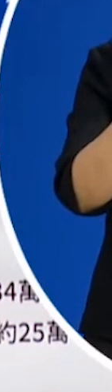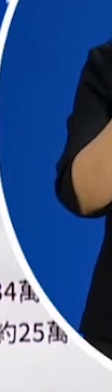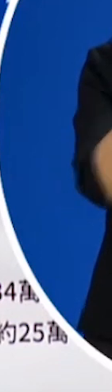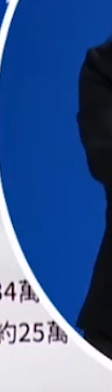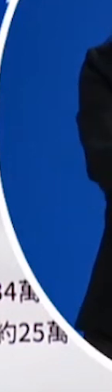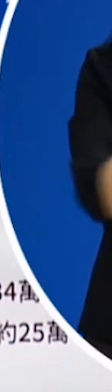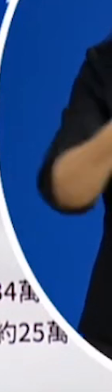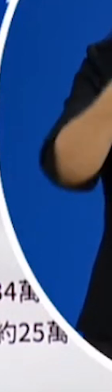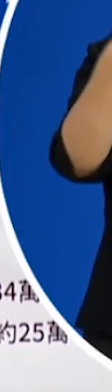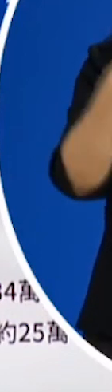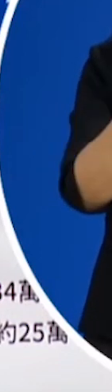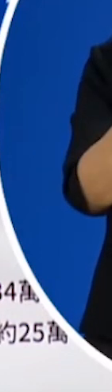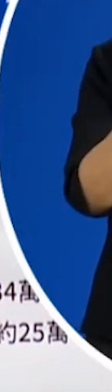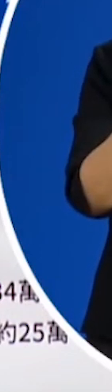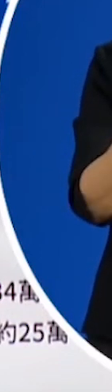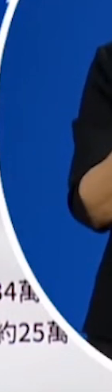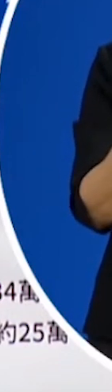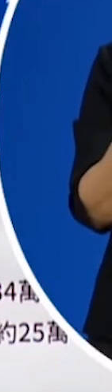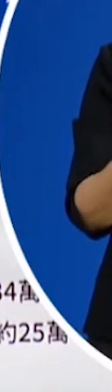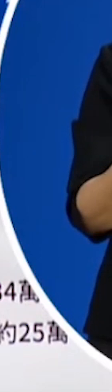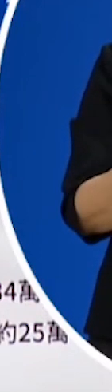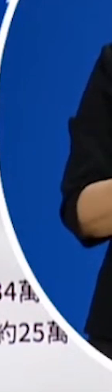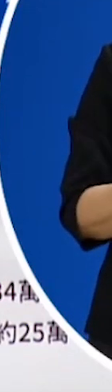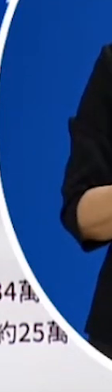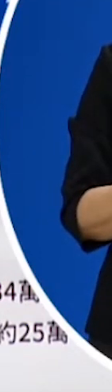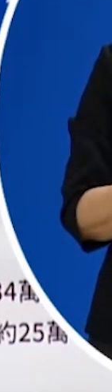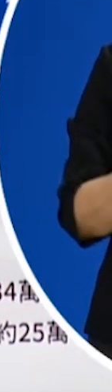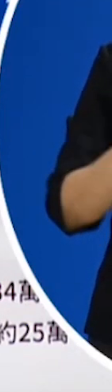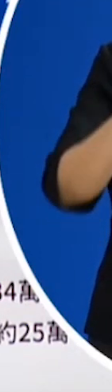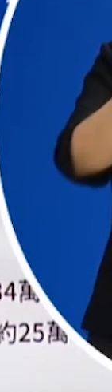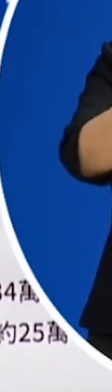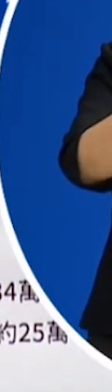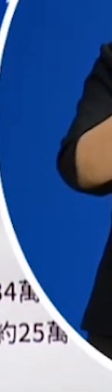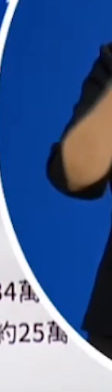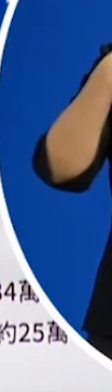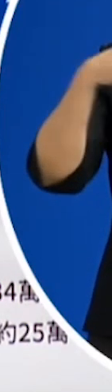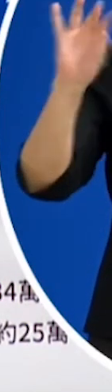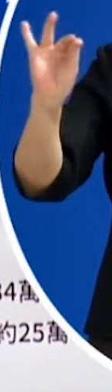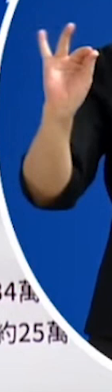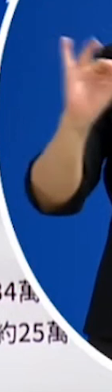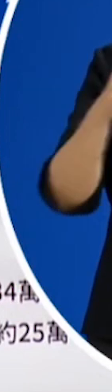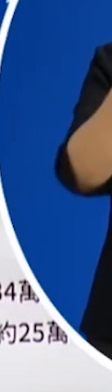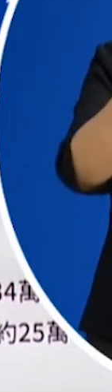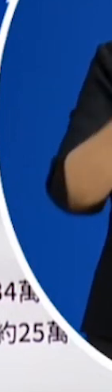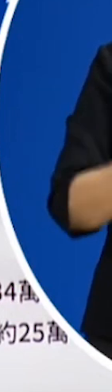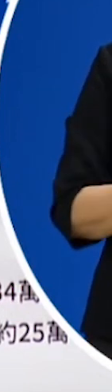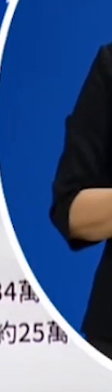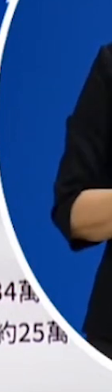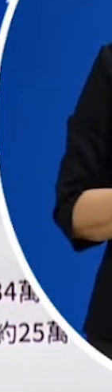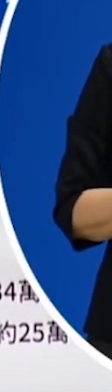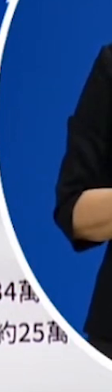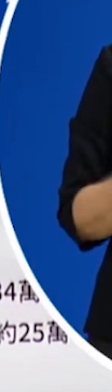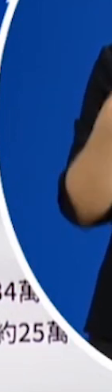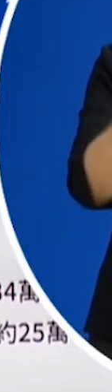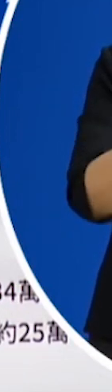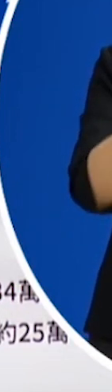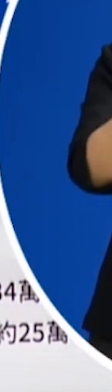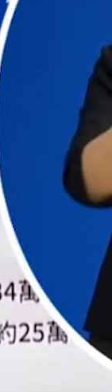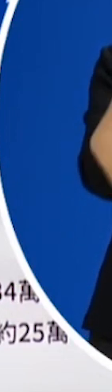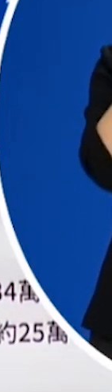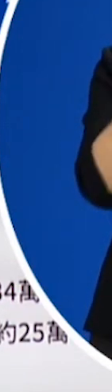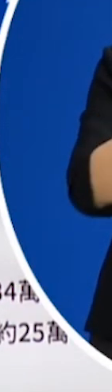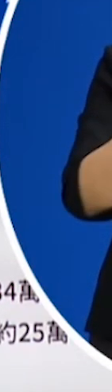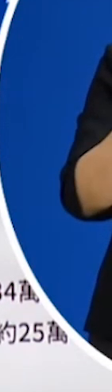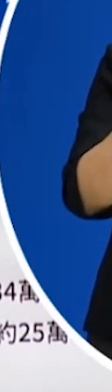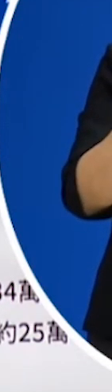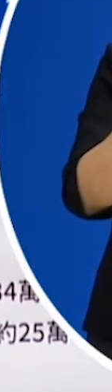打了这第一剂哈，那等于就是有哈60%×100。那如果我让这100哈这100剂分作2个人